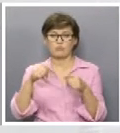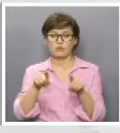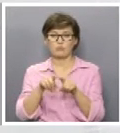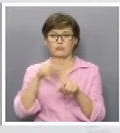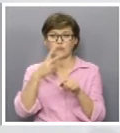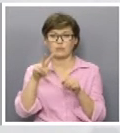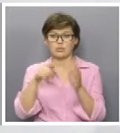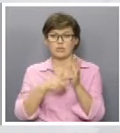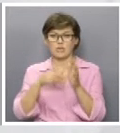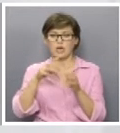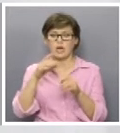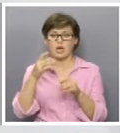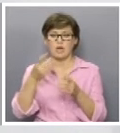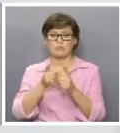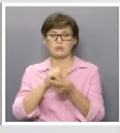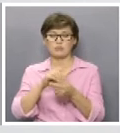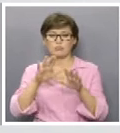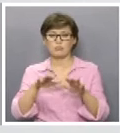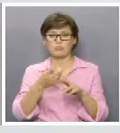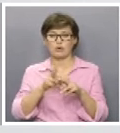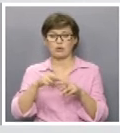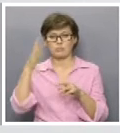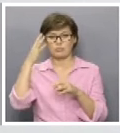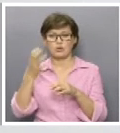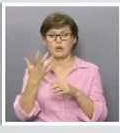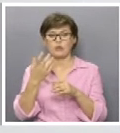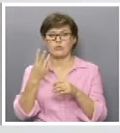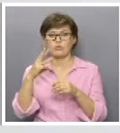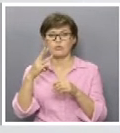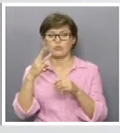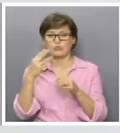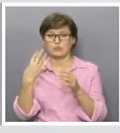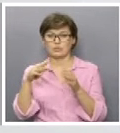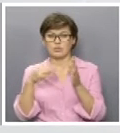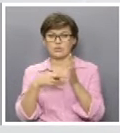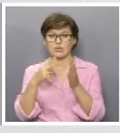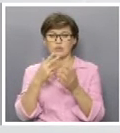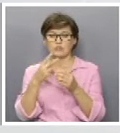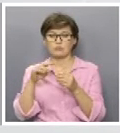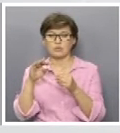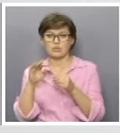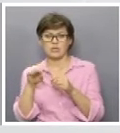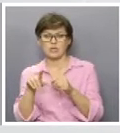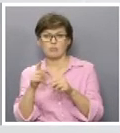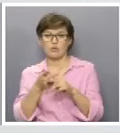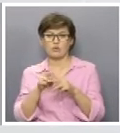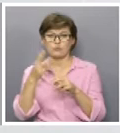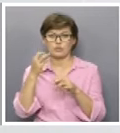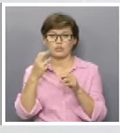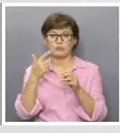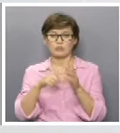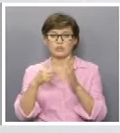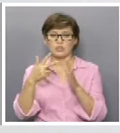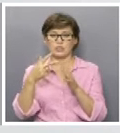ақш долларын құрады. Айырбас бекеттерінде көк қағазды сатып алу 338 теңге 20 тиынды, евроның бағамы 378 теңгені құрап